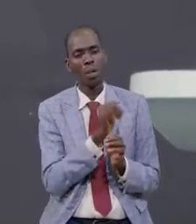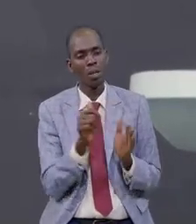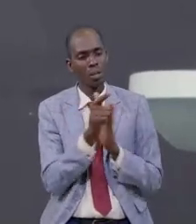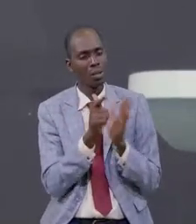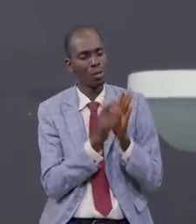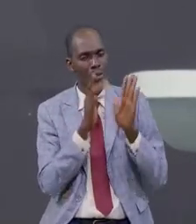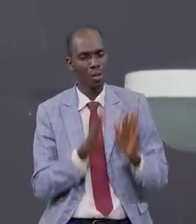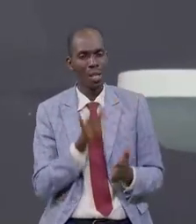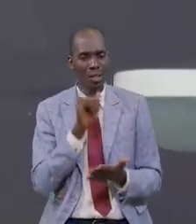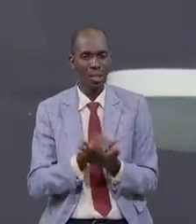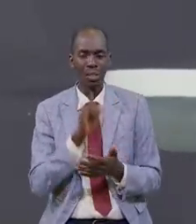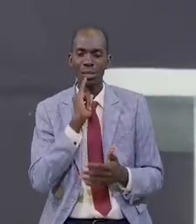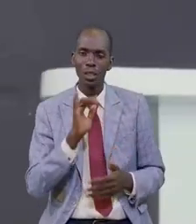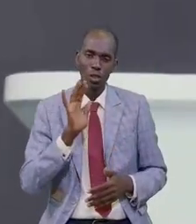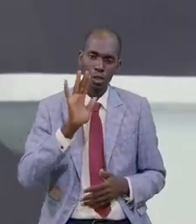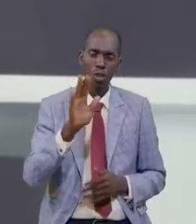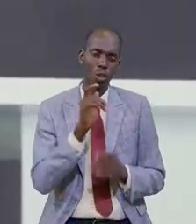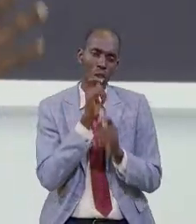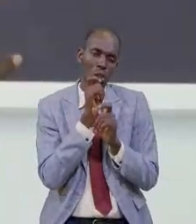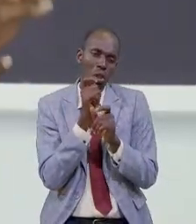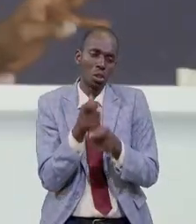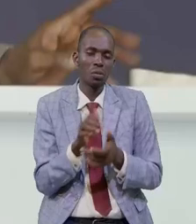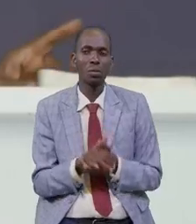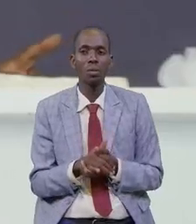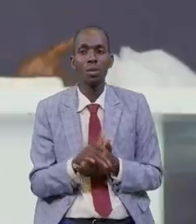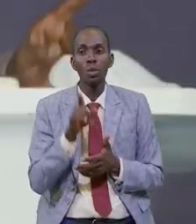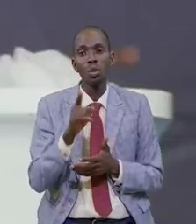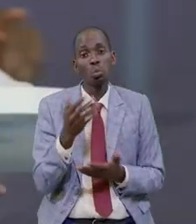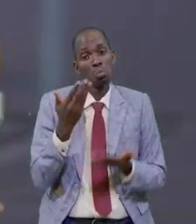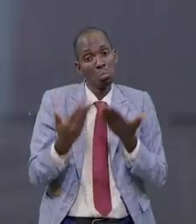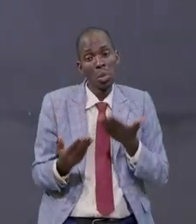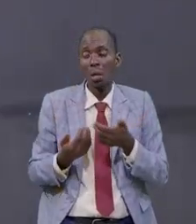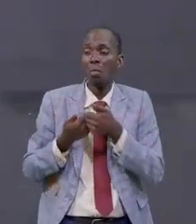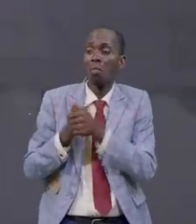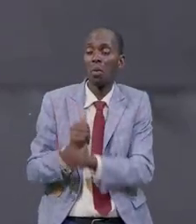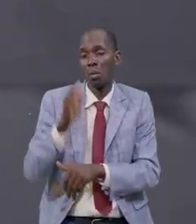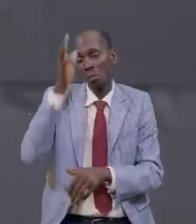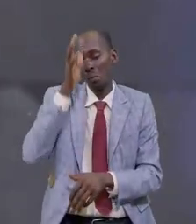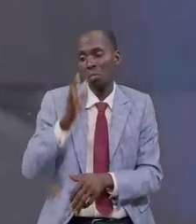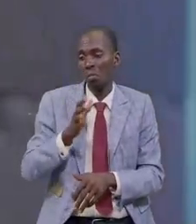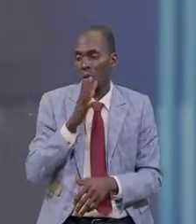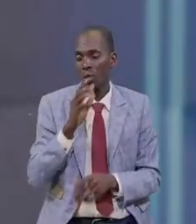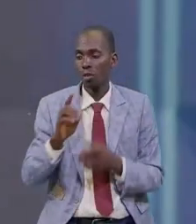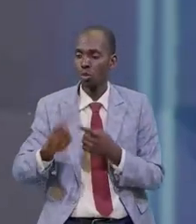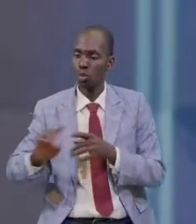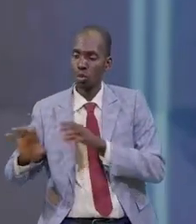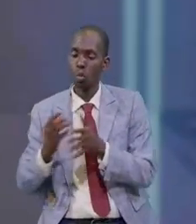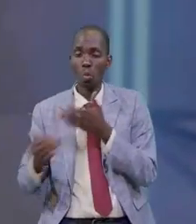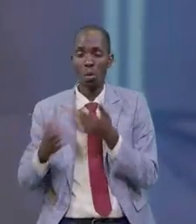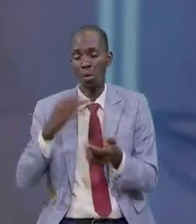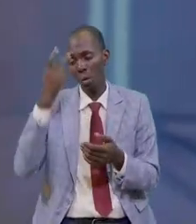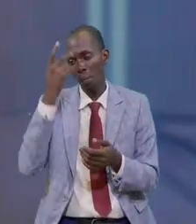ton don tu peux aller faire ce qu'il dit de faire mais plus tard quand tu auras